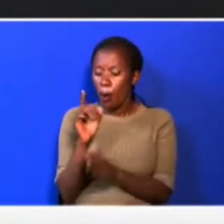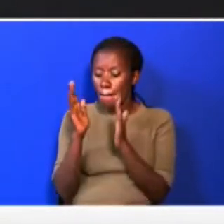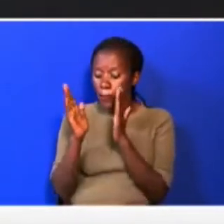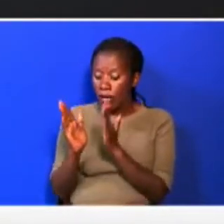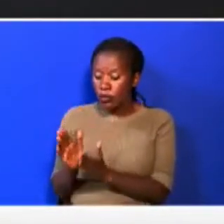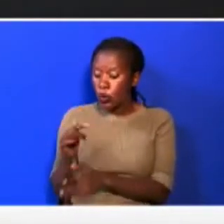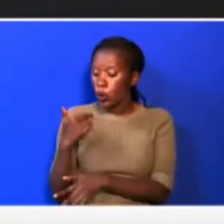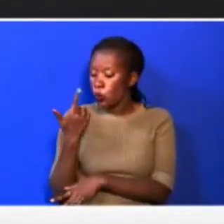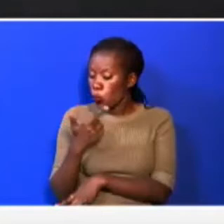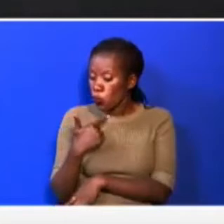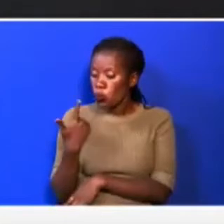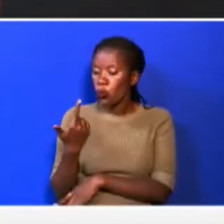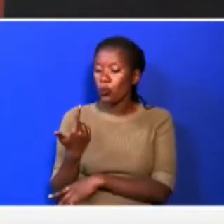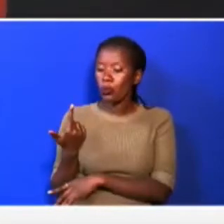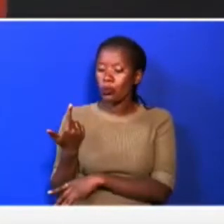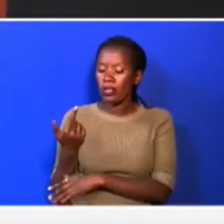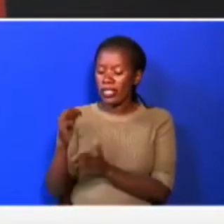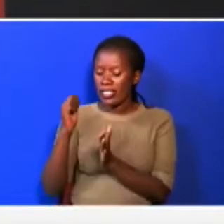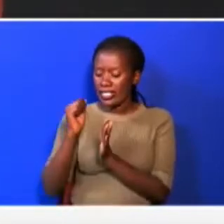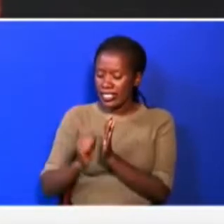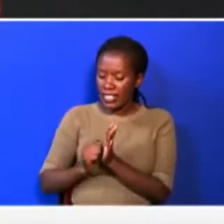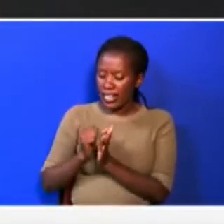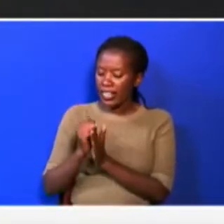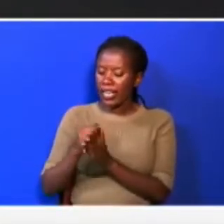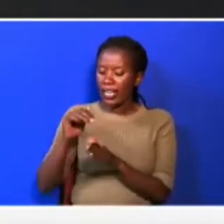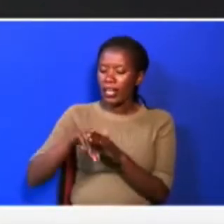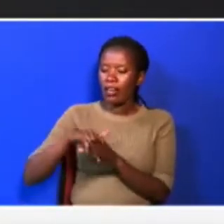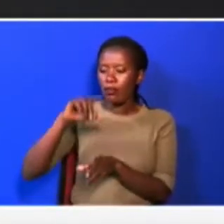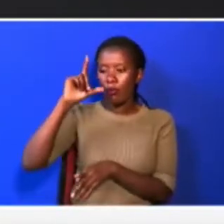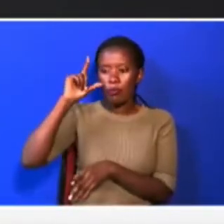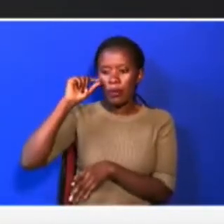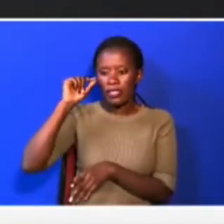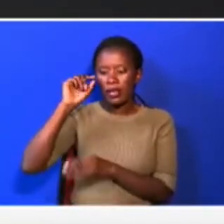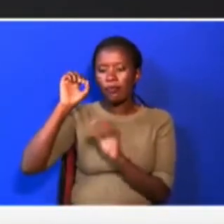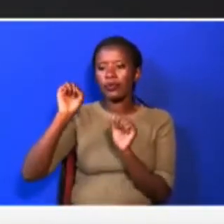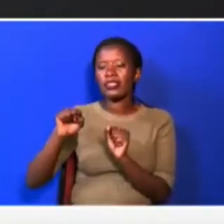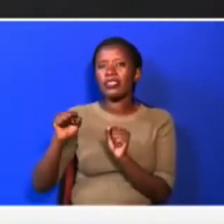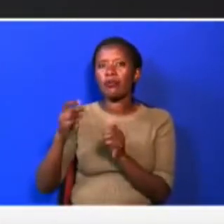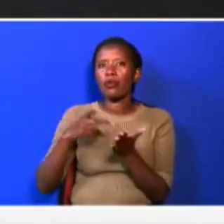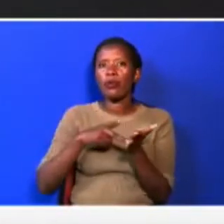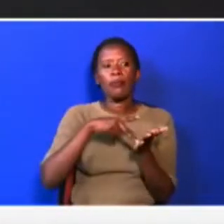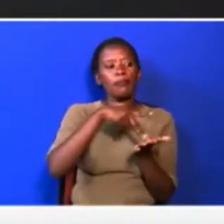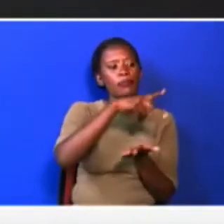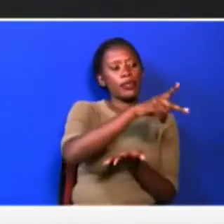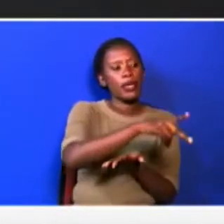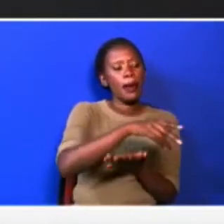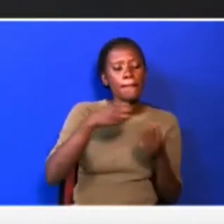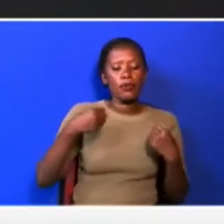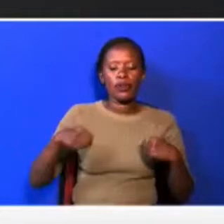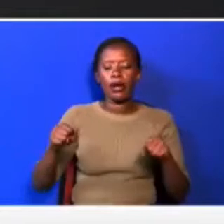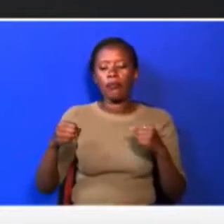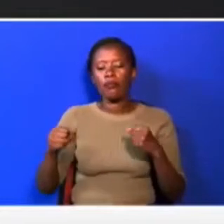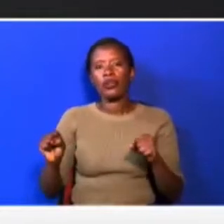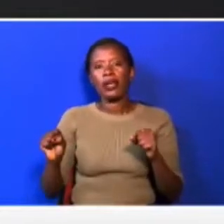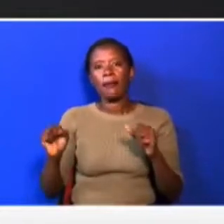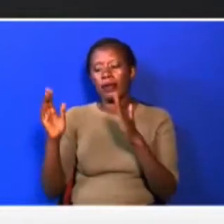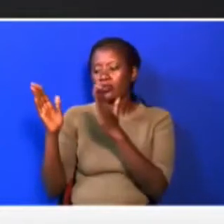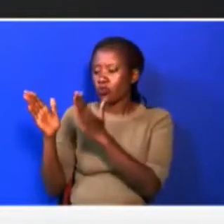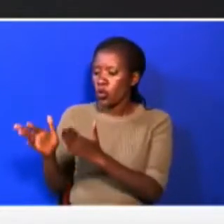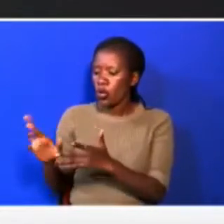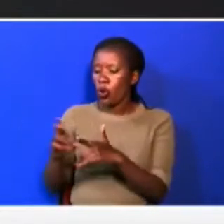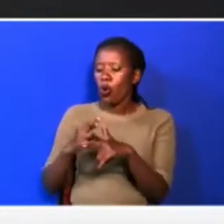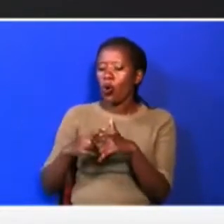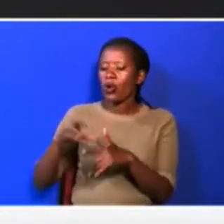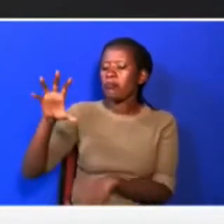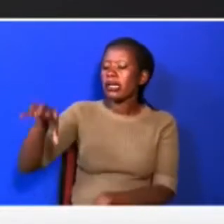mtu anapanda hiyo train hapo Mombasa anaweza kuwa amelipa pesa ya mtu wa bodaboda, amelipa pesa ya